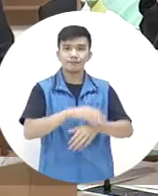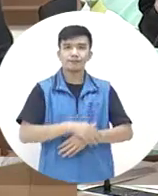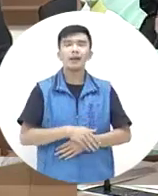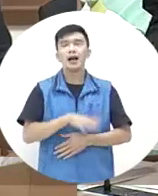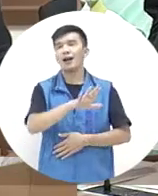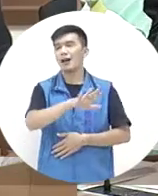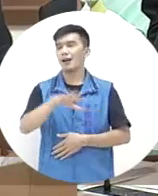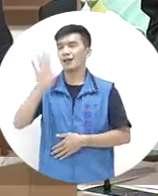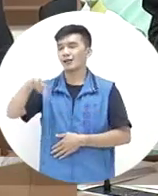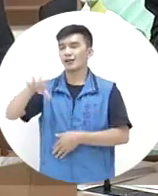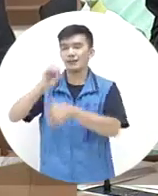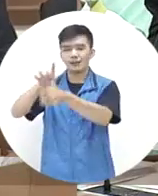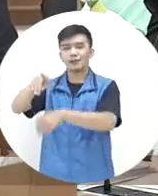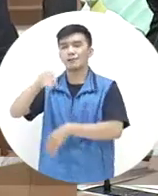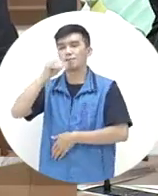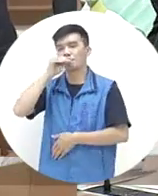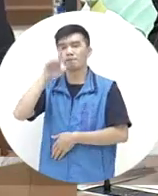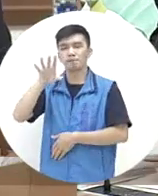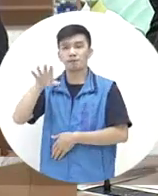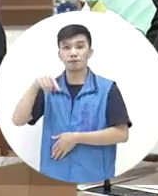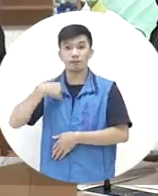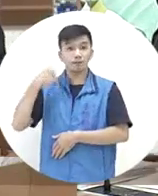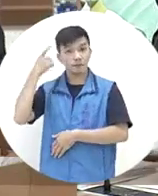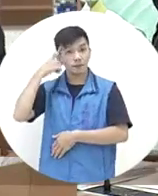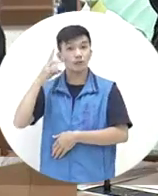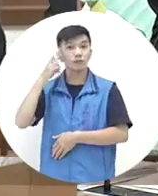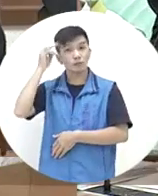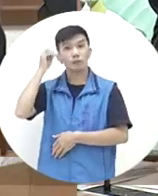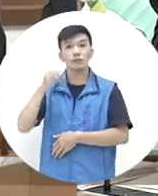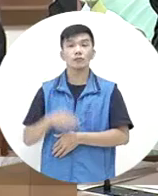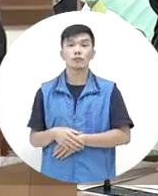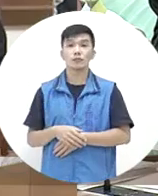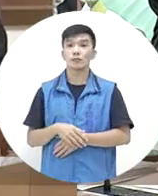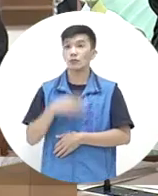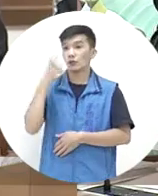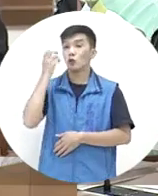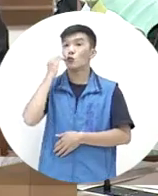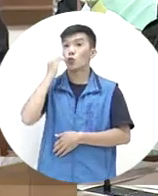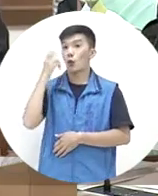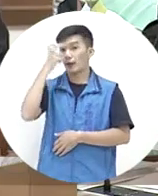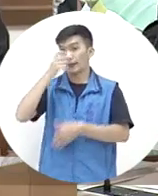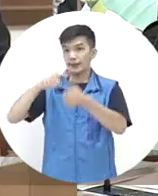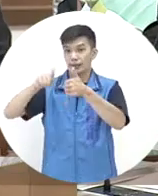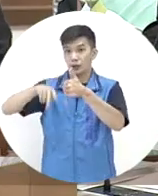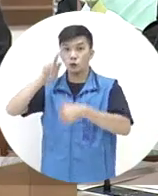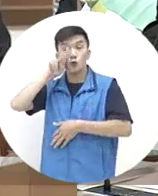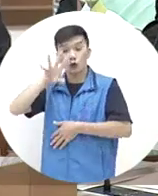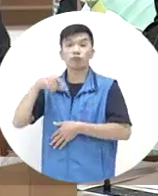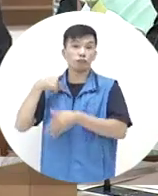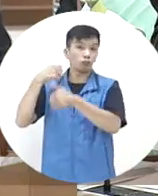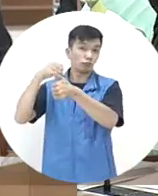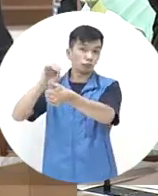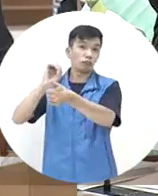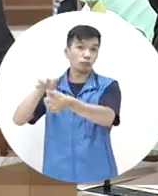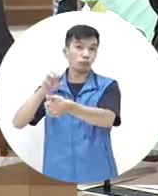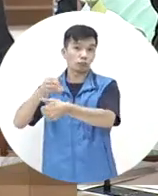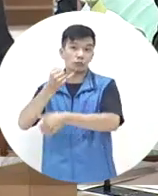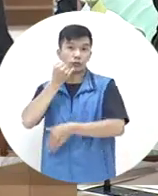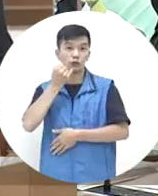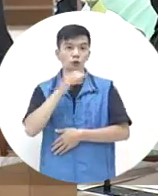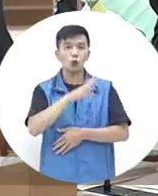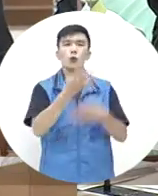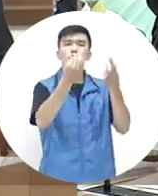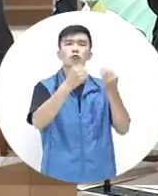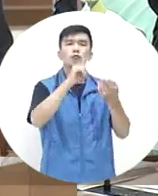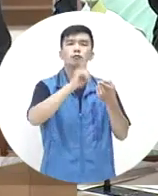了，你不用讲了。哦，我的意思就是说，你认为觉审计有错，你就去跟审计讲。我这都是审计的 数 字啊。 数据有出入的地方， 亏